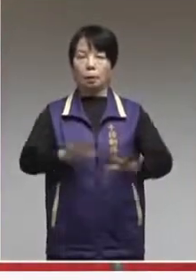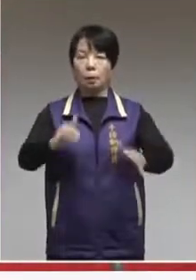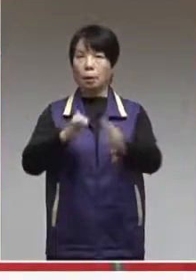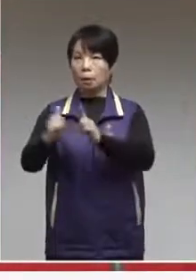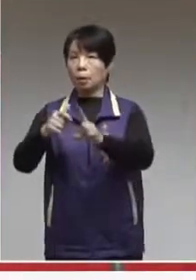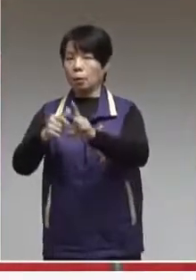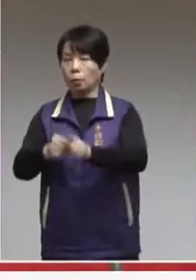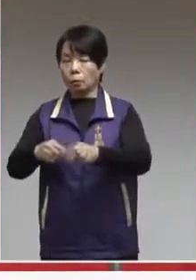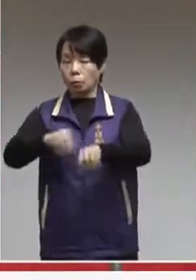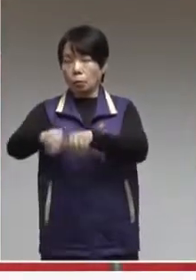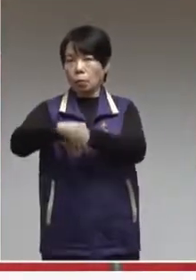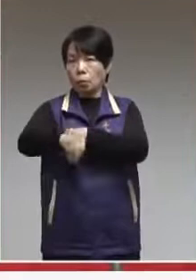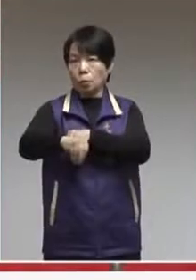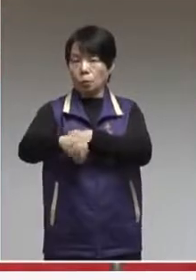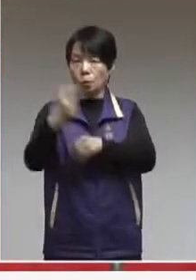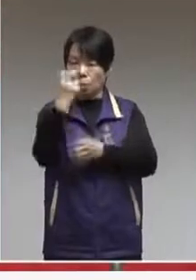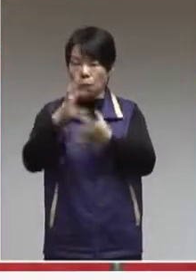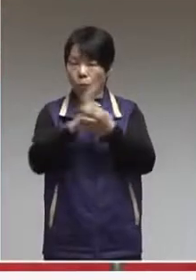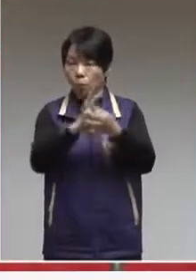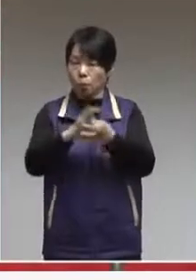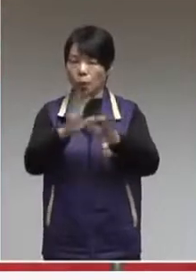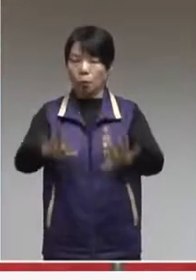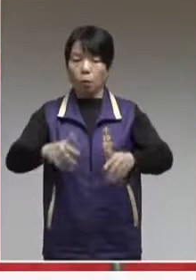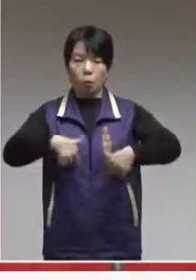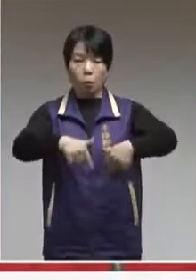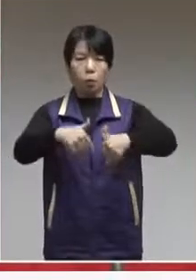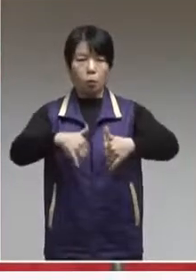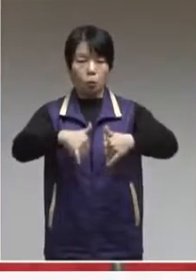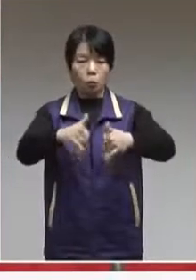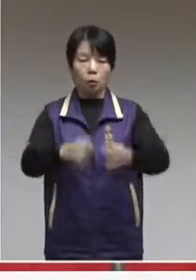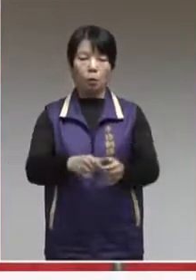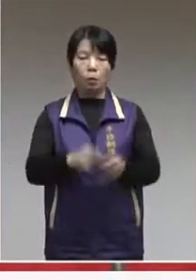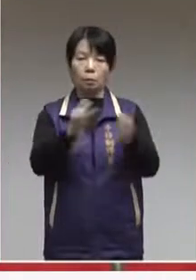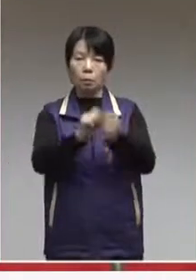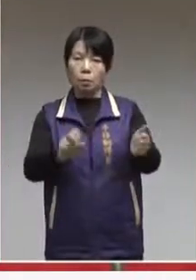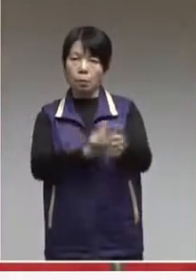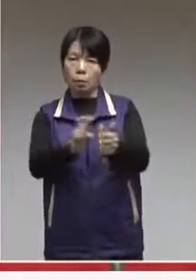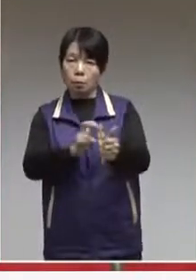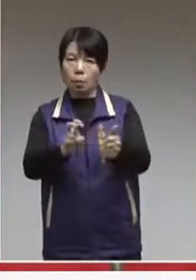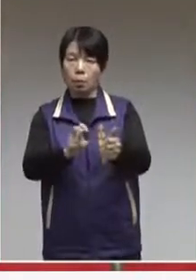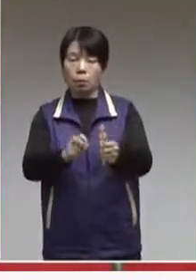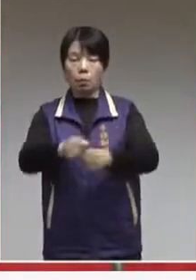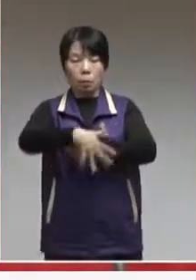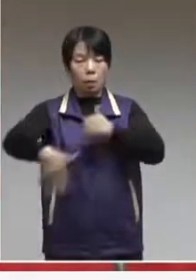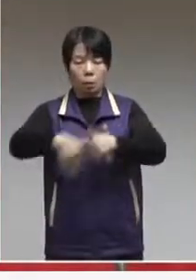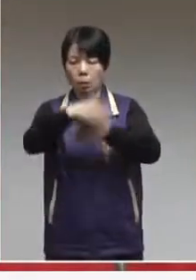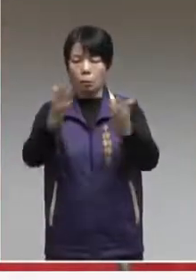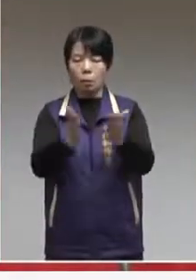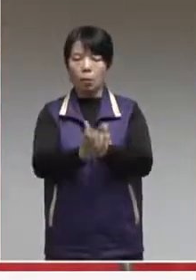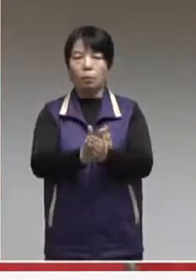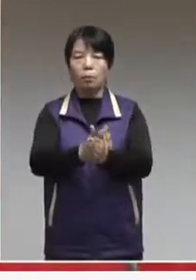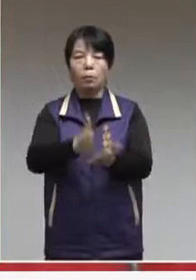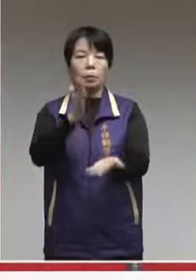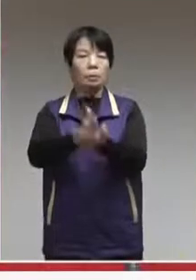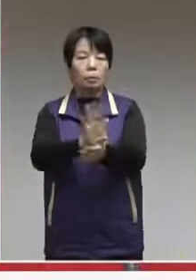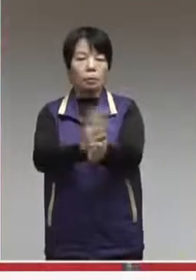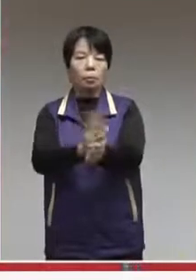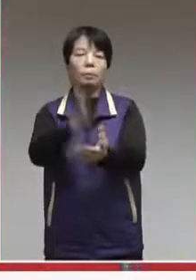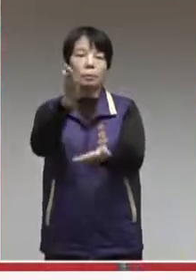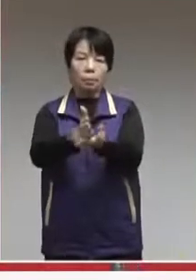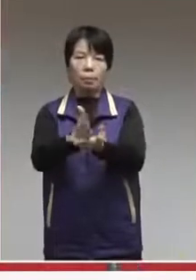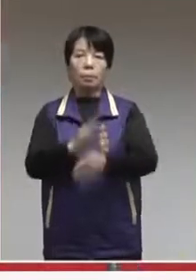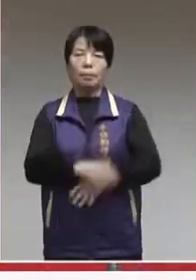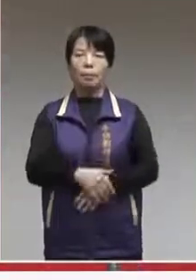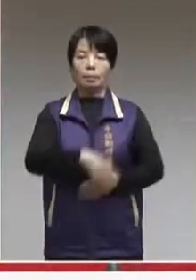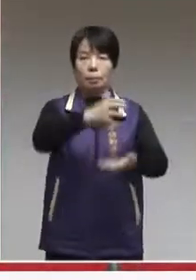的社区关怀据点、西吉巷弄站、私自据点、日照机构， 暂停接受服务。好、